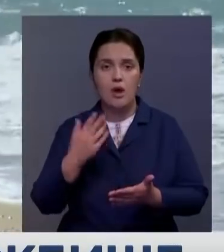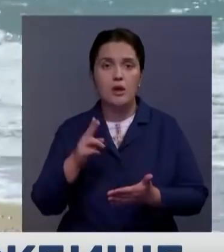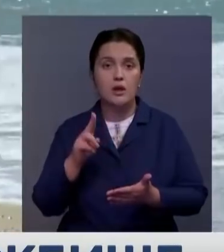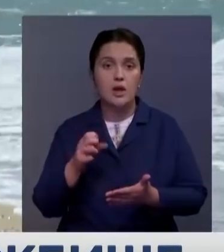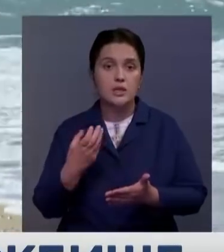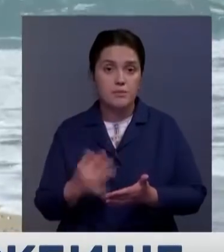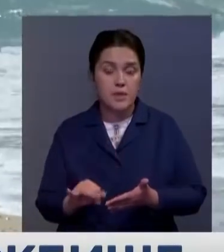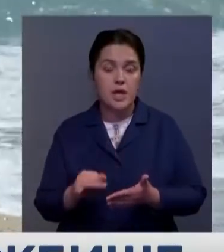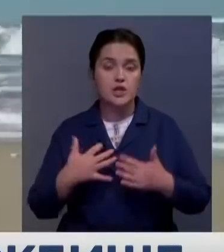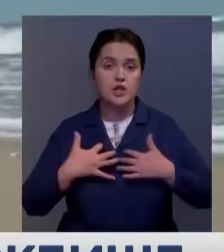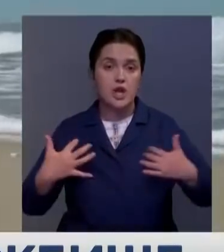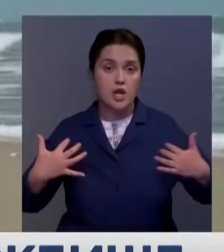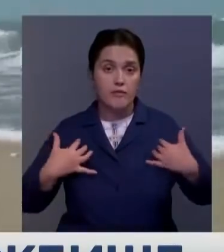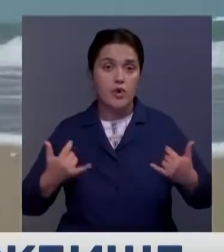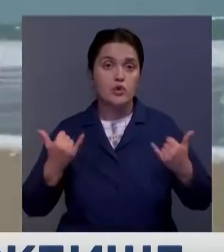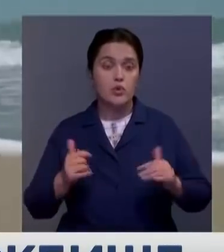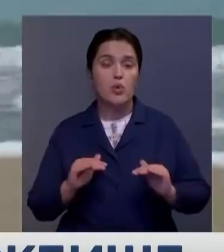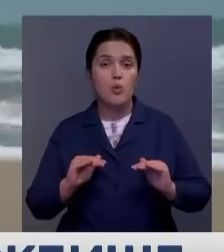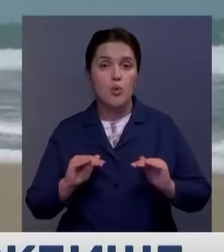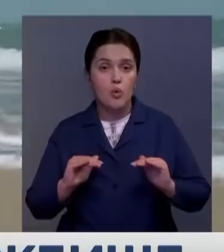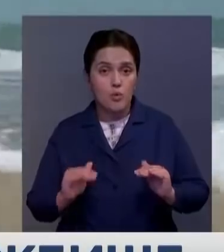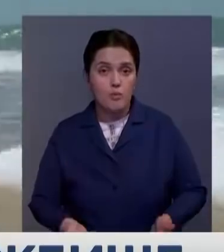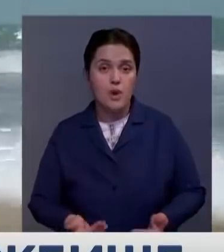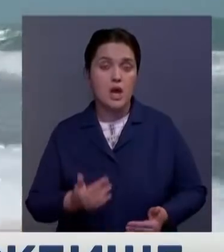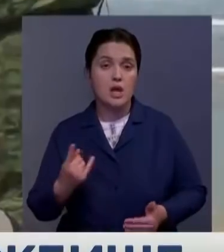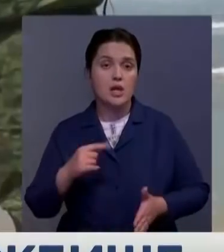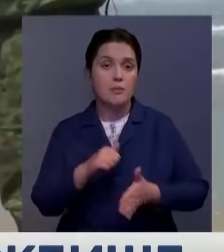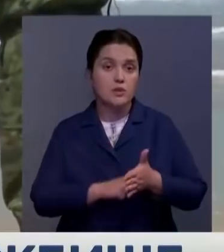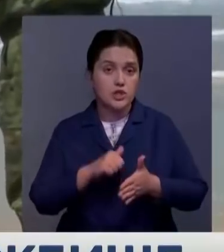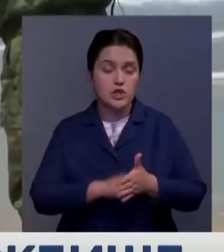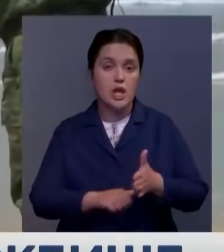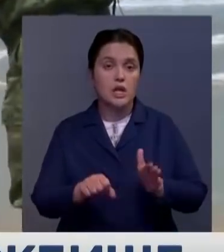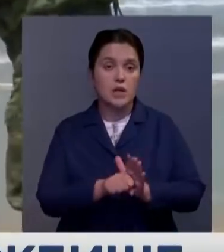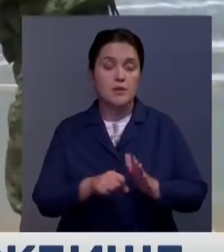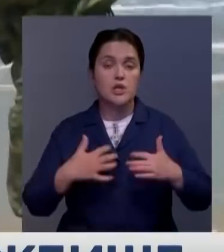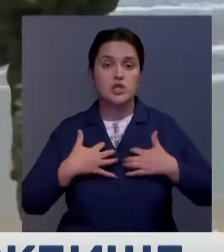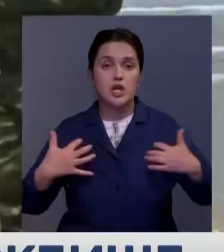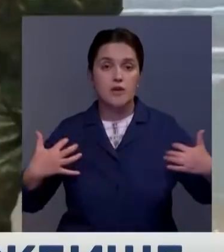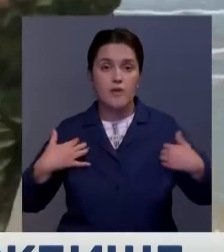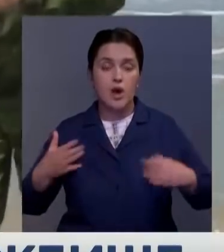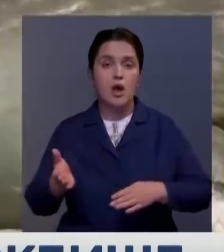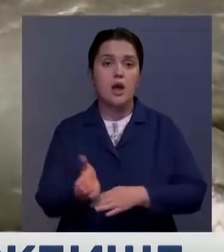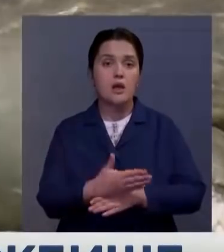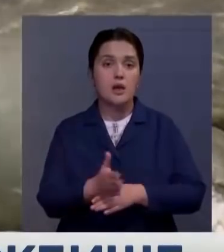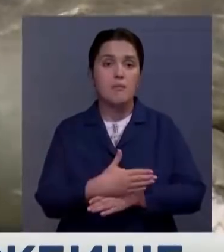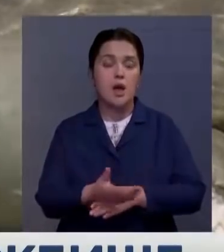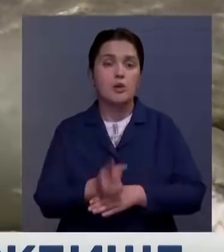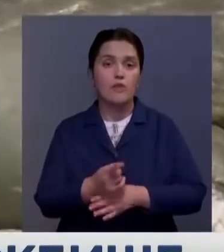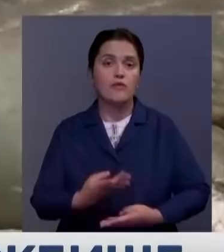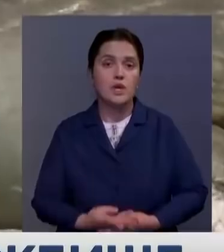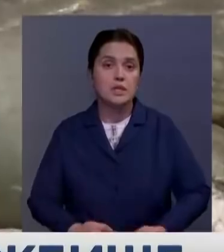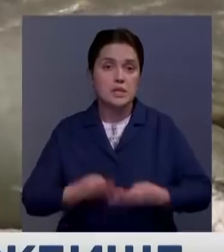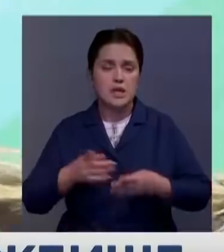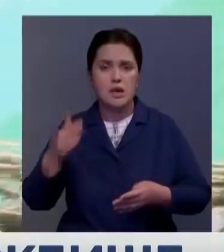тюленей. Сейчас их популяция значительно уменьшилась. Один из факторов гибели животных – рыболовные сети, оставленные браконьерами. Млекопитающие